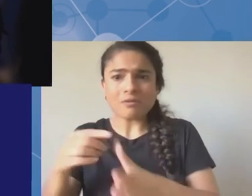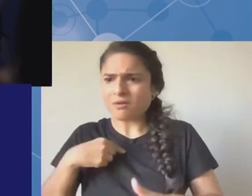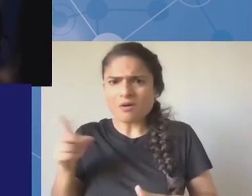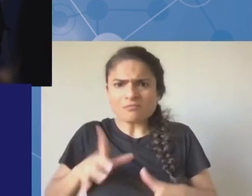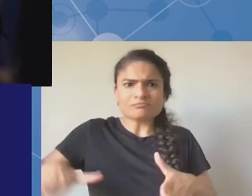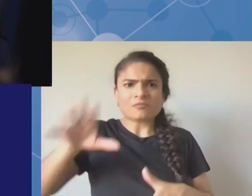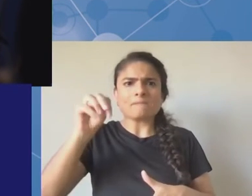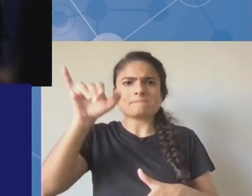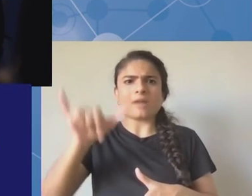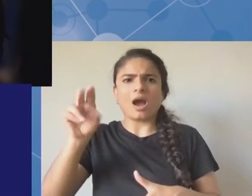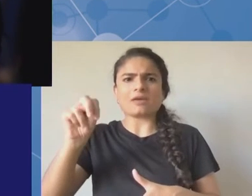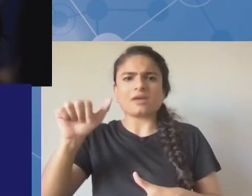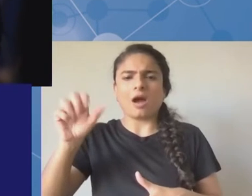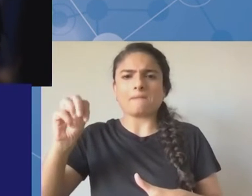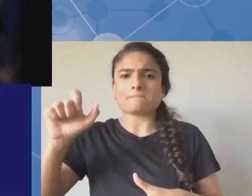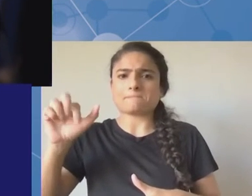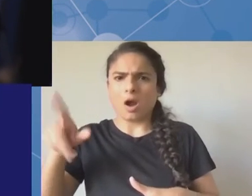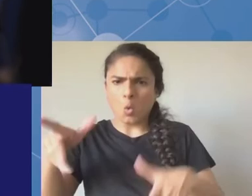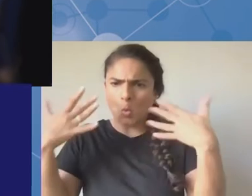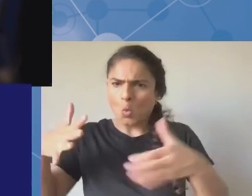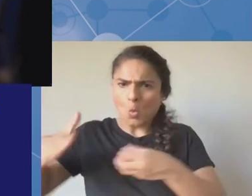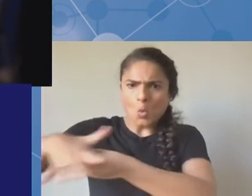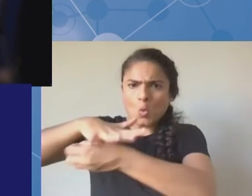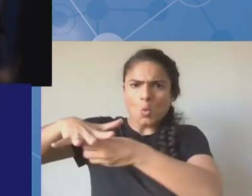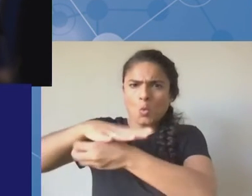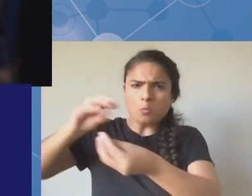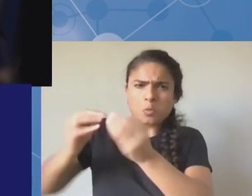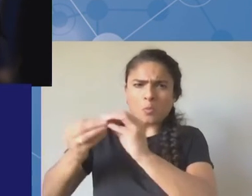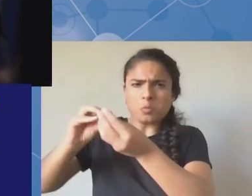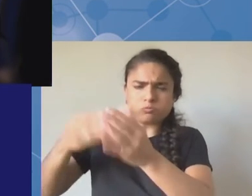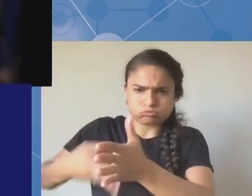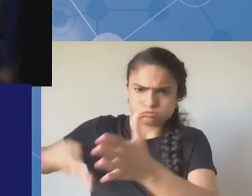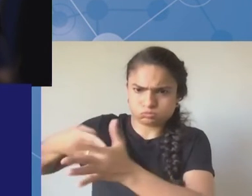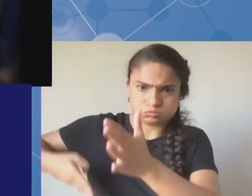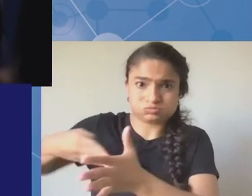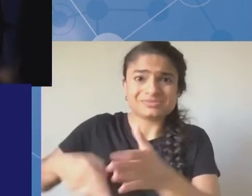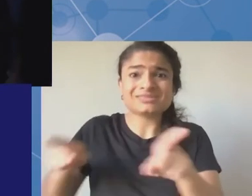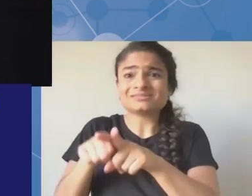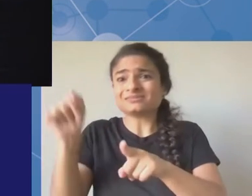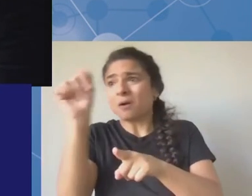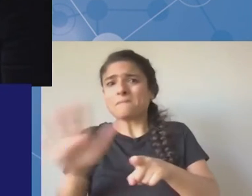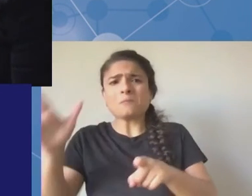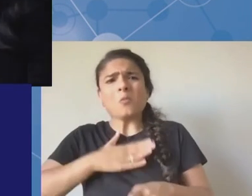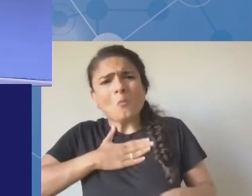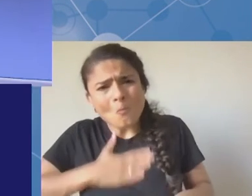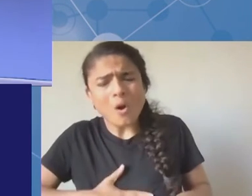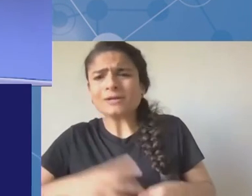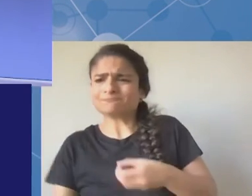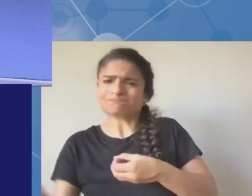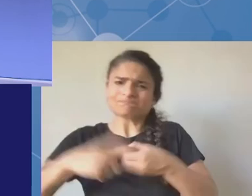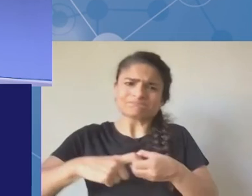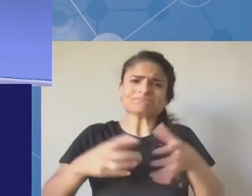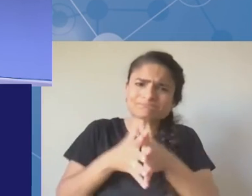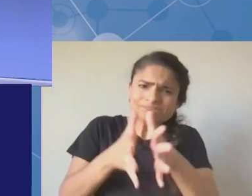Zoom из Мьянмы, из таких мест, где очень трудно сейчас участвовать в таких